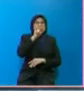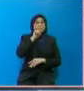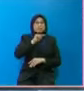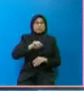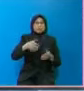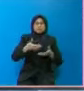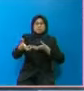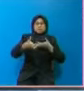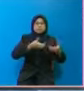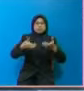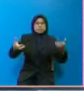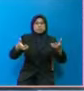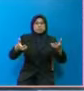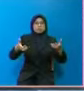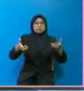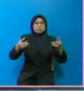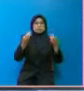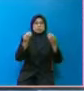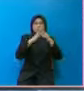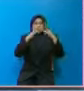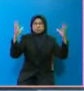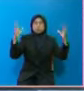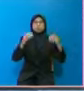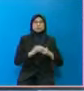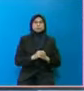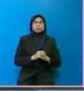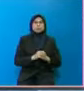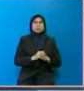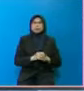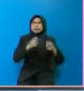isolate dengan skala besar serta kadar yang lebih pantas lagi.